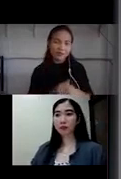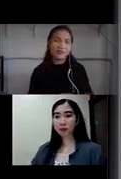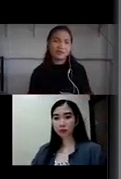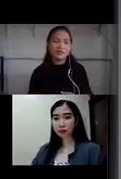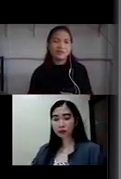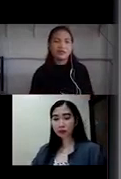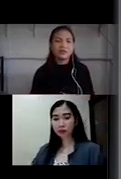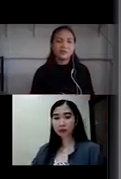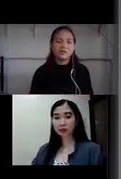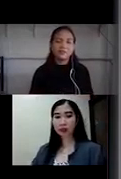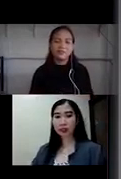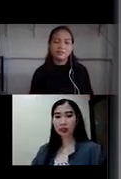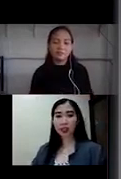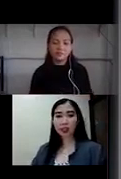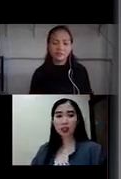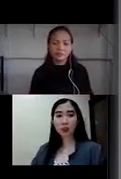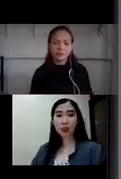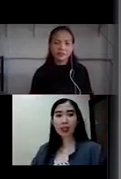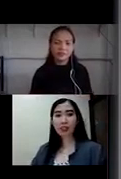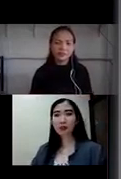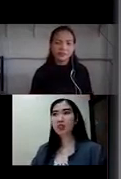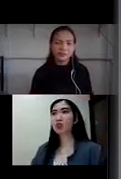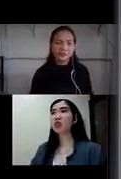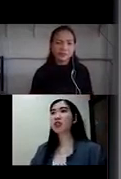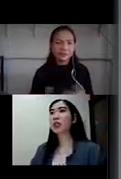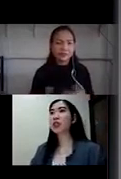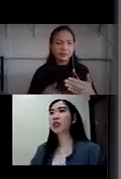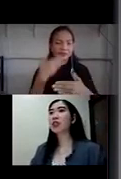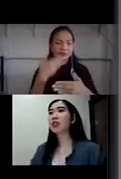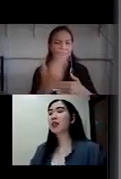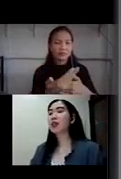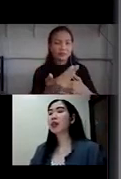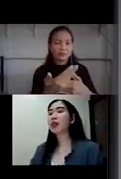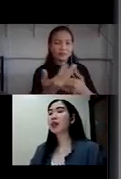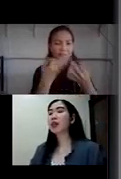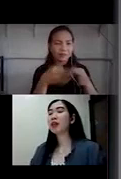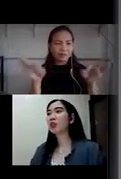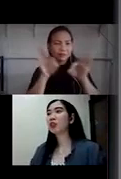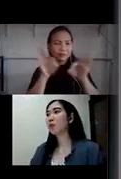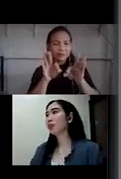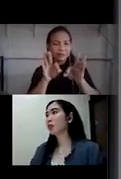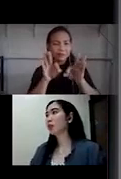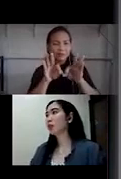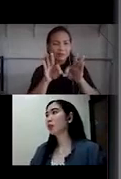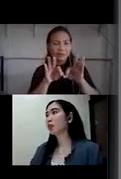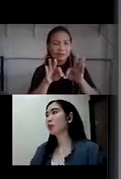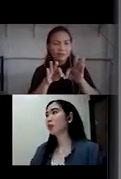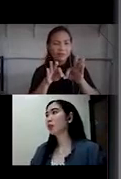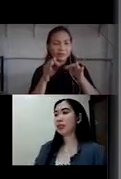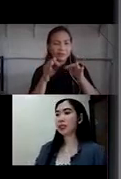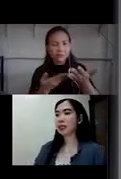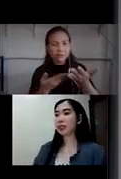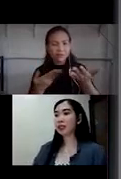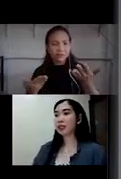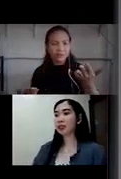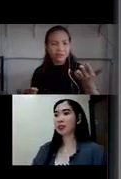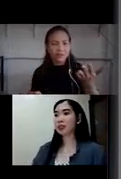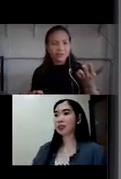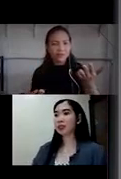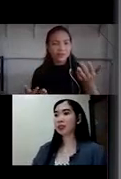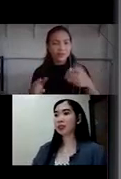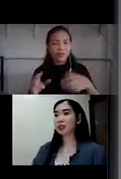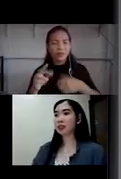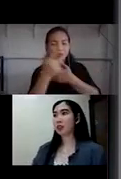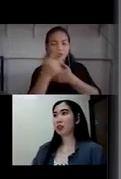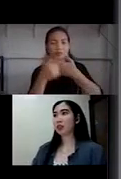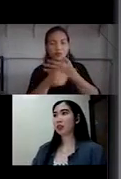Okay? Yan. So, next feature ng Gmail na pwede pa rin nating